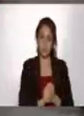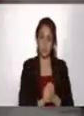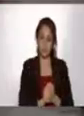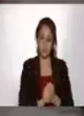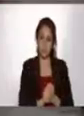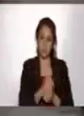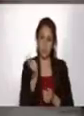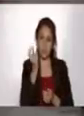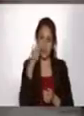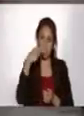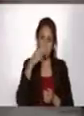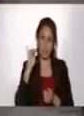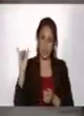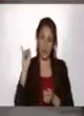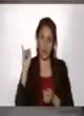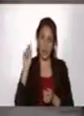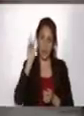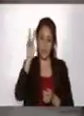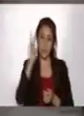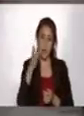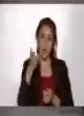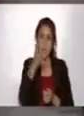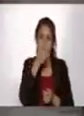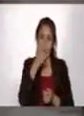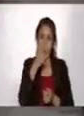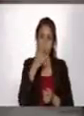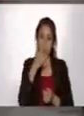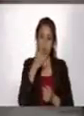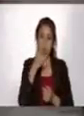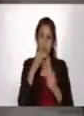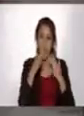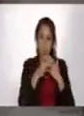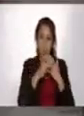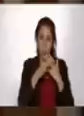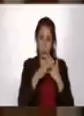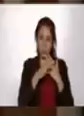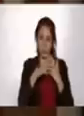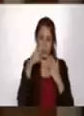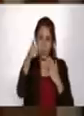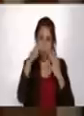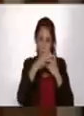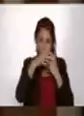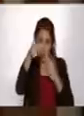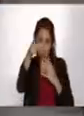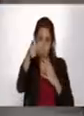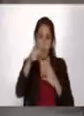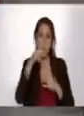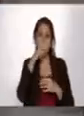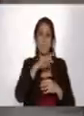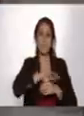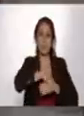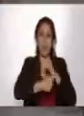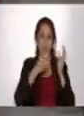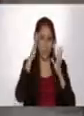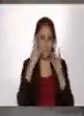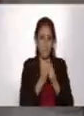نعيمة أحمد عبد الحكيم، هي شقيقة الضحية وزوجة القاتل، أهلا بك يا نعيمة. ومعايا الأب